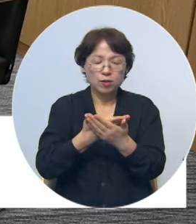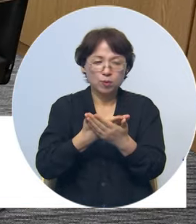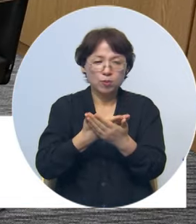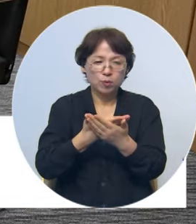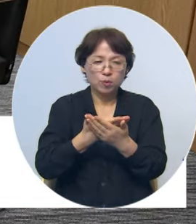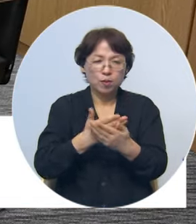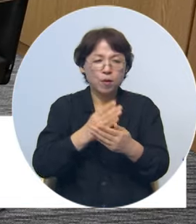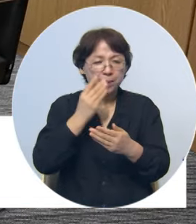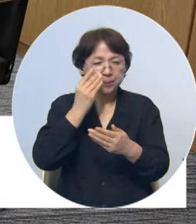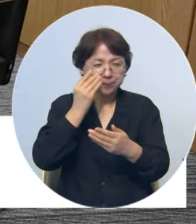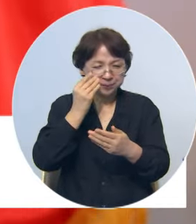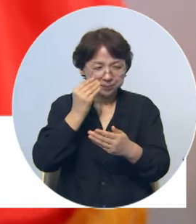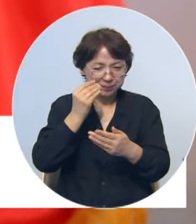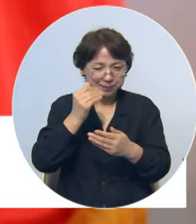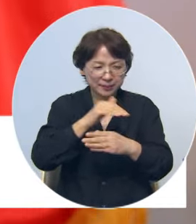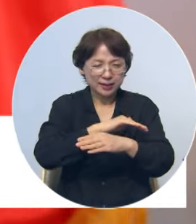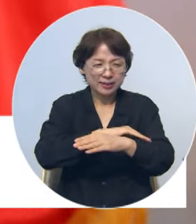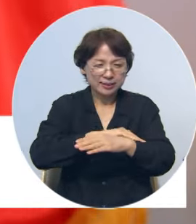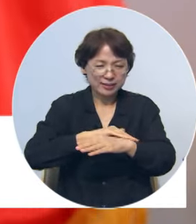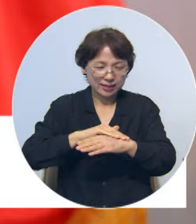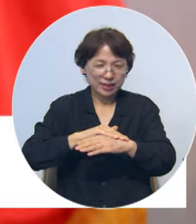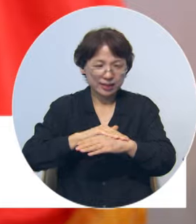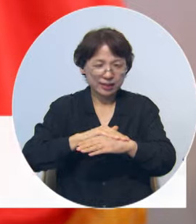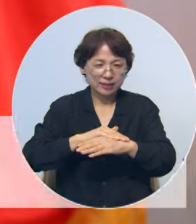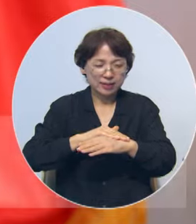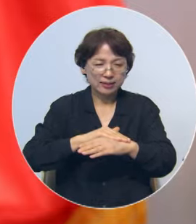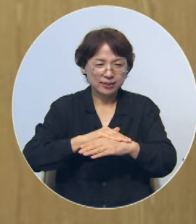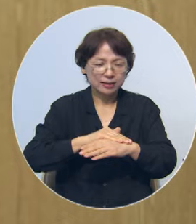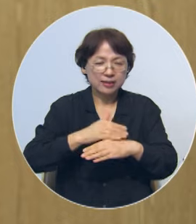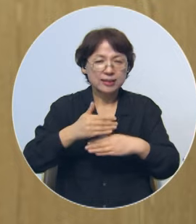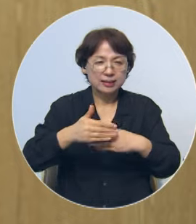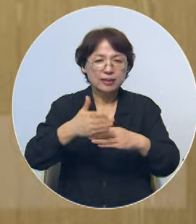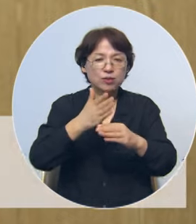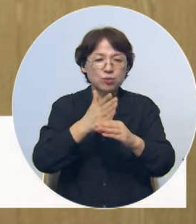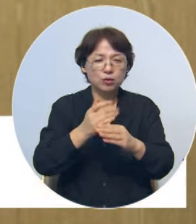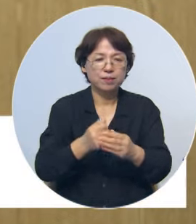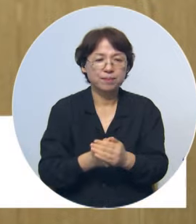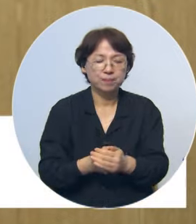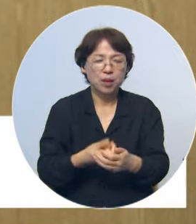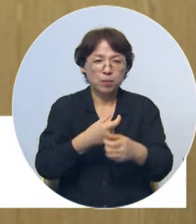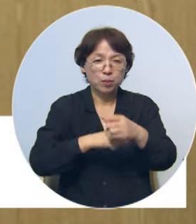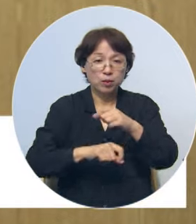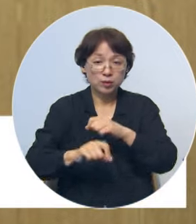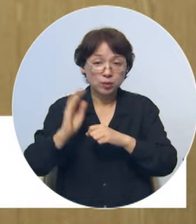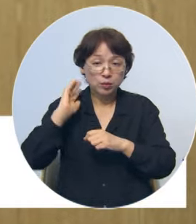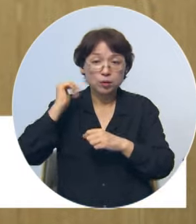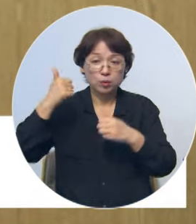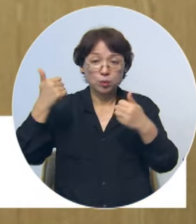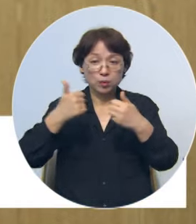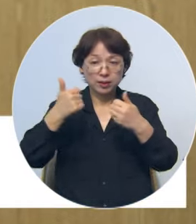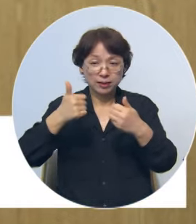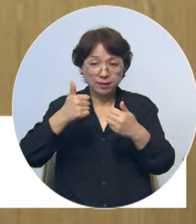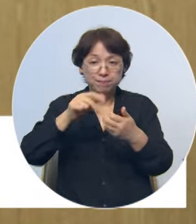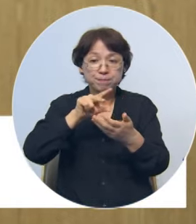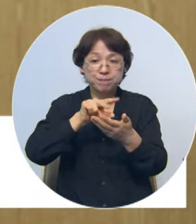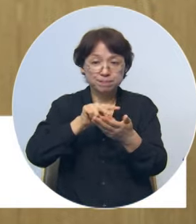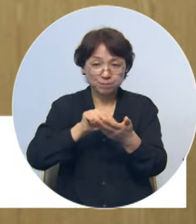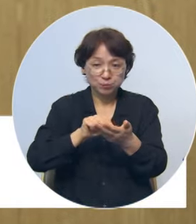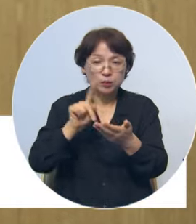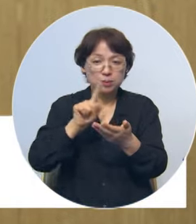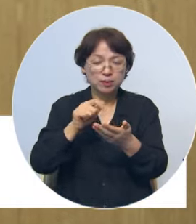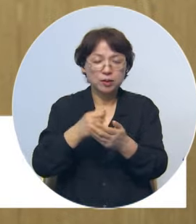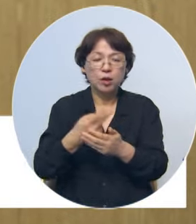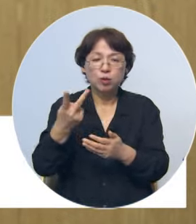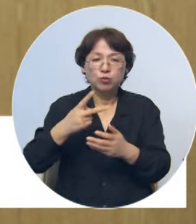and very profound deal between our two countries. 네, 본격적으로 정상회담 의제도 한번 다뤄보도록 하겠습니다.